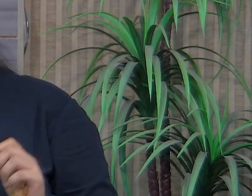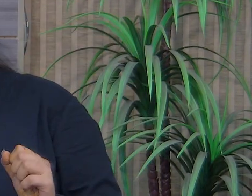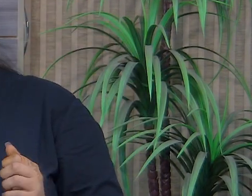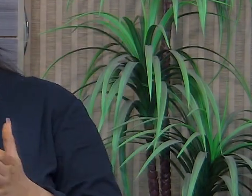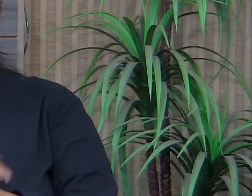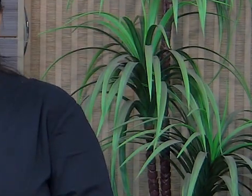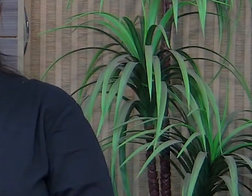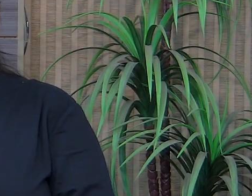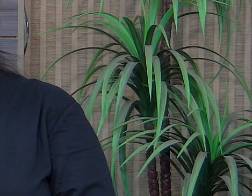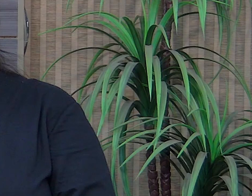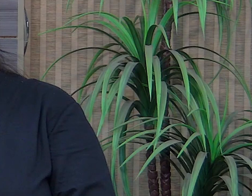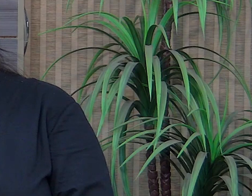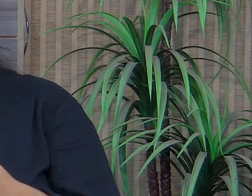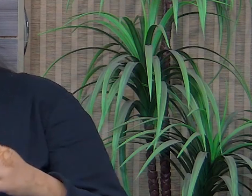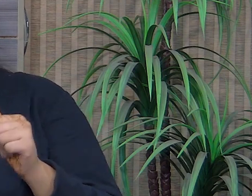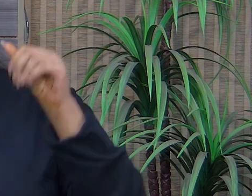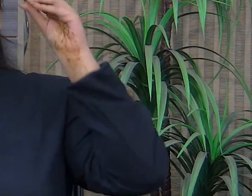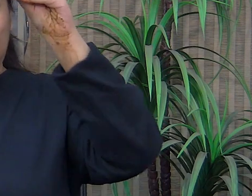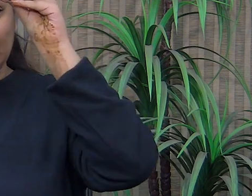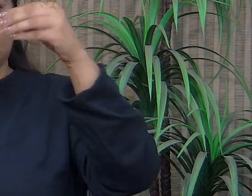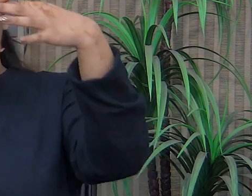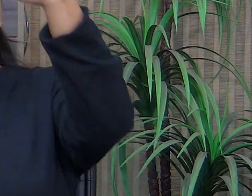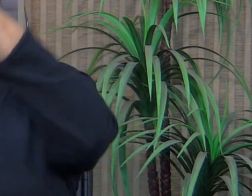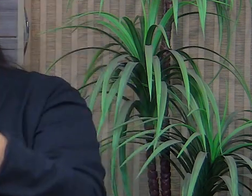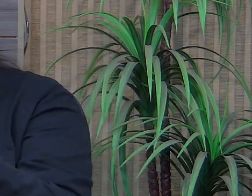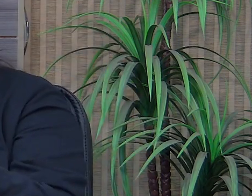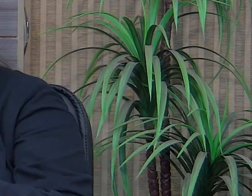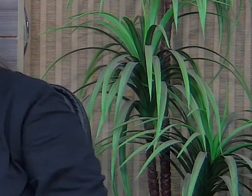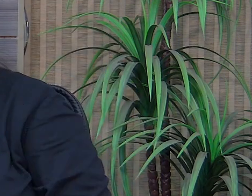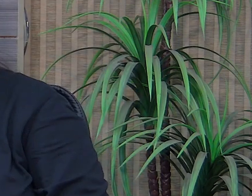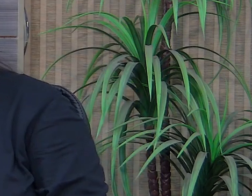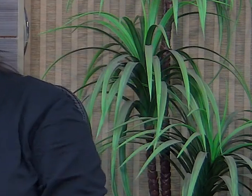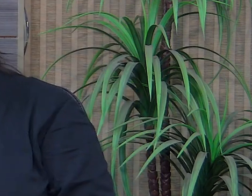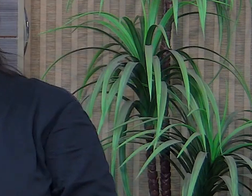जैन स्कूल्स ऑफ पेंटिंग्स, यहाँ पर जैन धर्म से संबंधित शिक्षाओं और सिद्धांतों का वर्णन